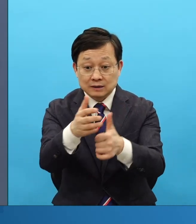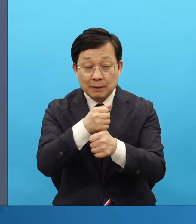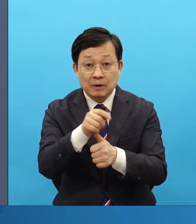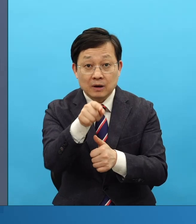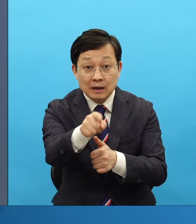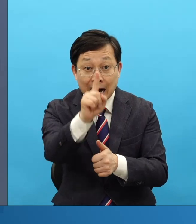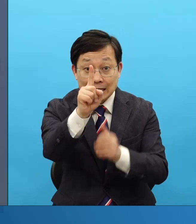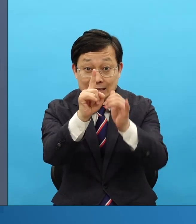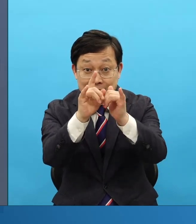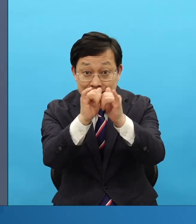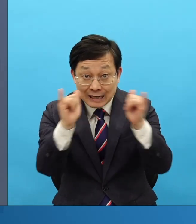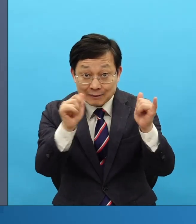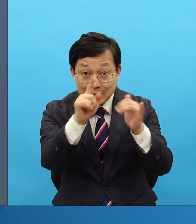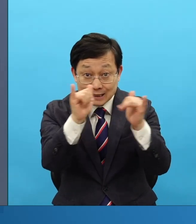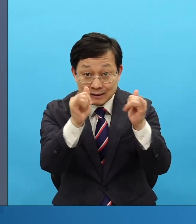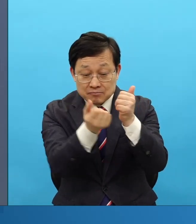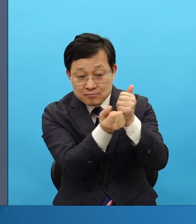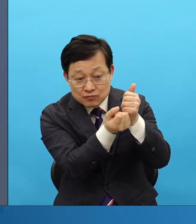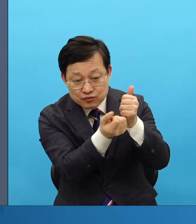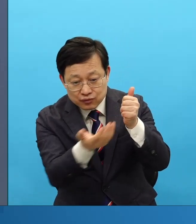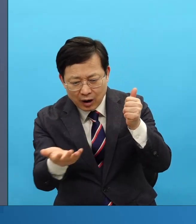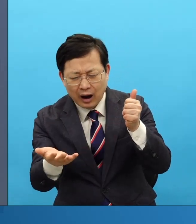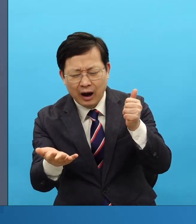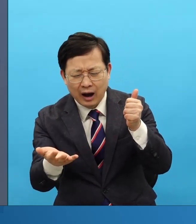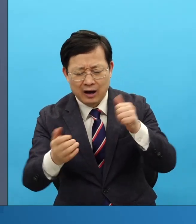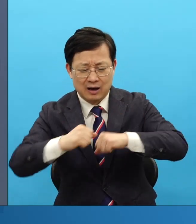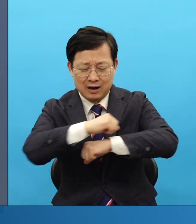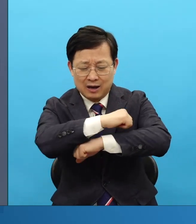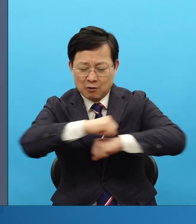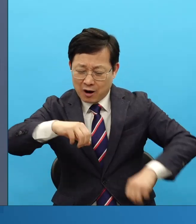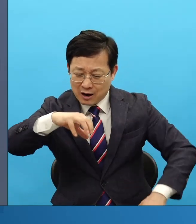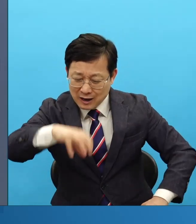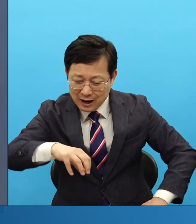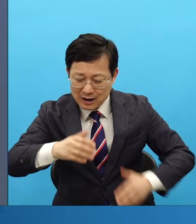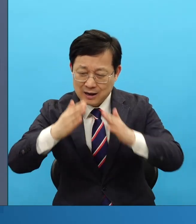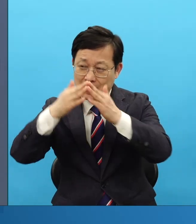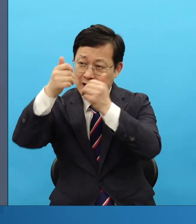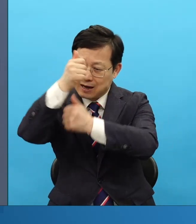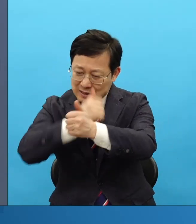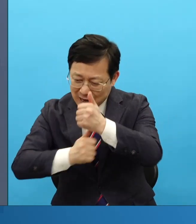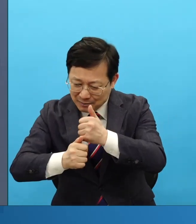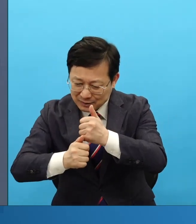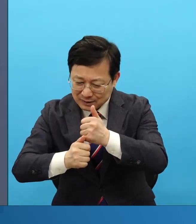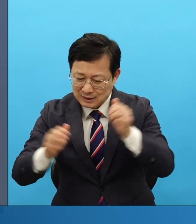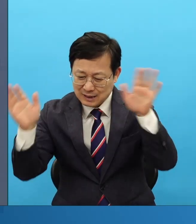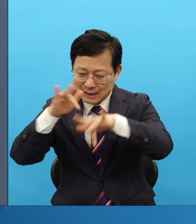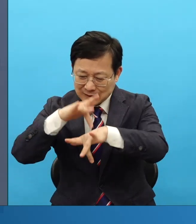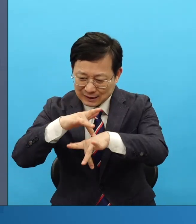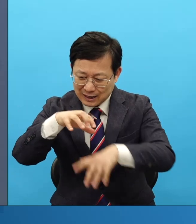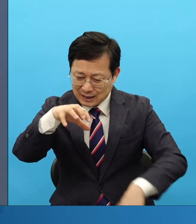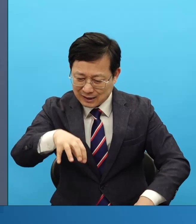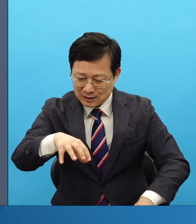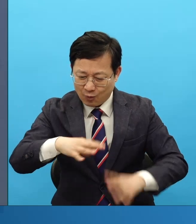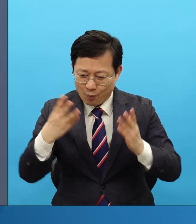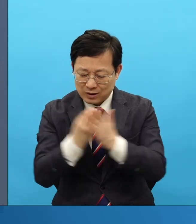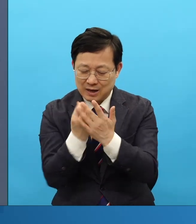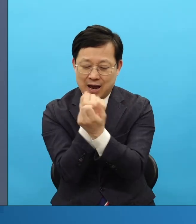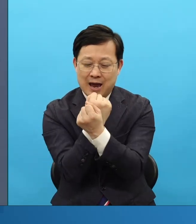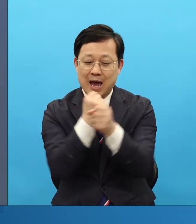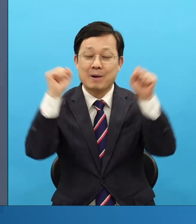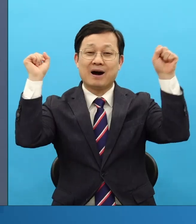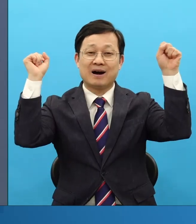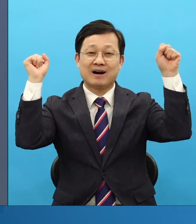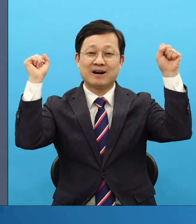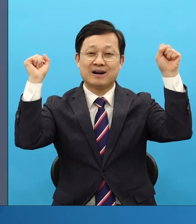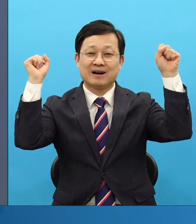명으로 모든 광야, 모든 가문, 모든 흑암에서 해방되는 역사 일어난다